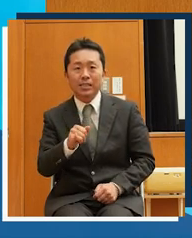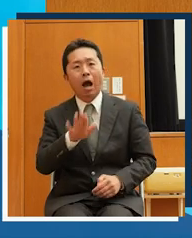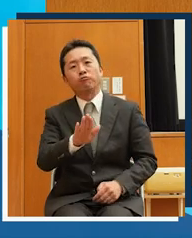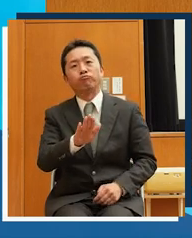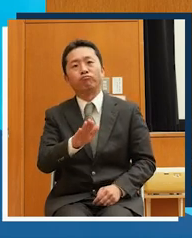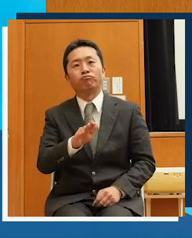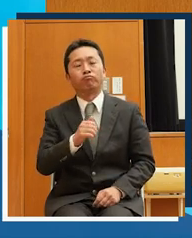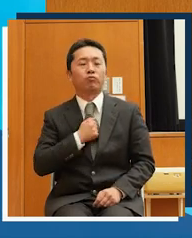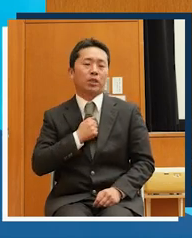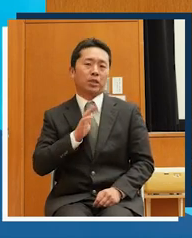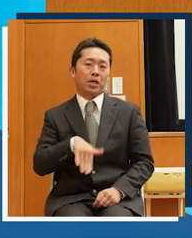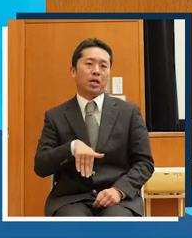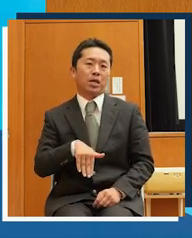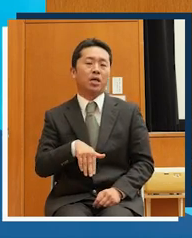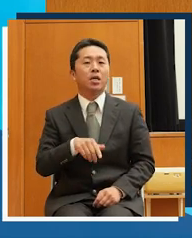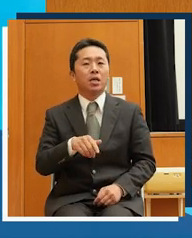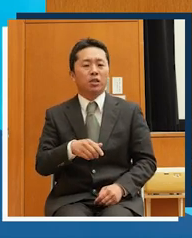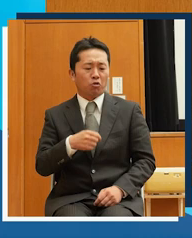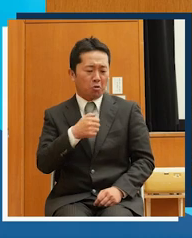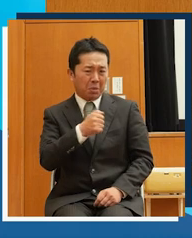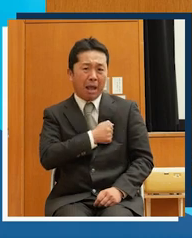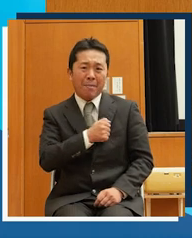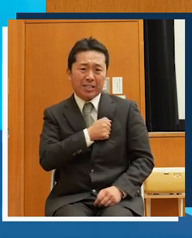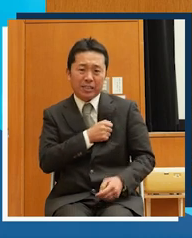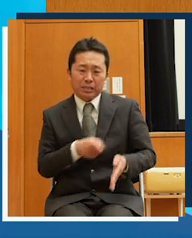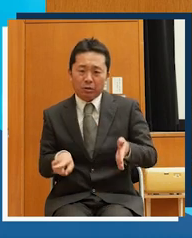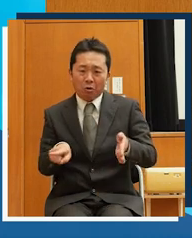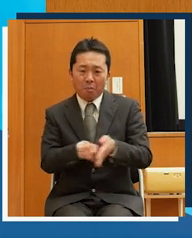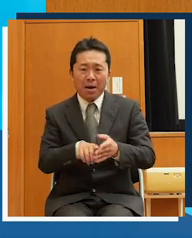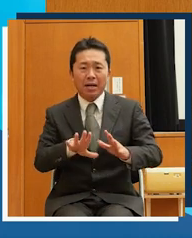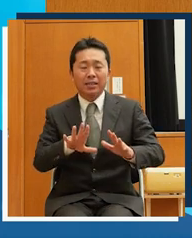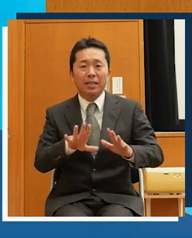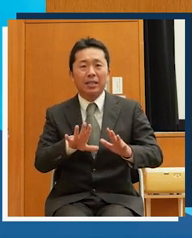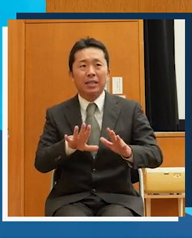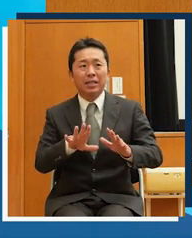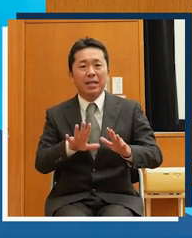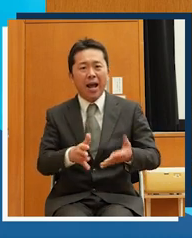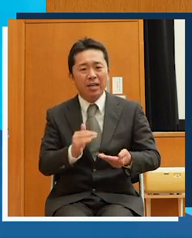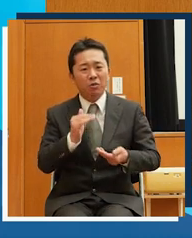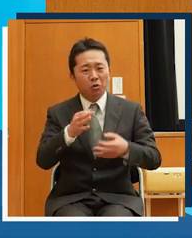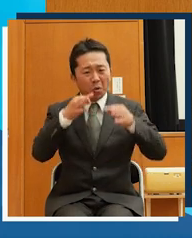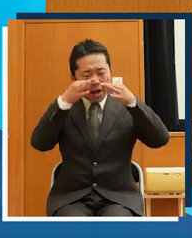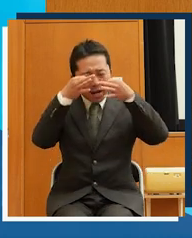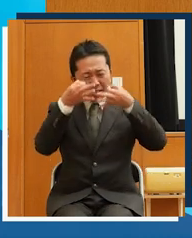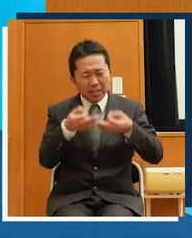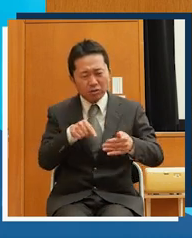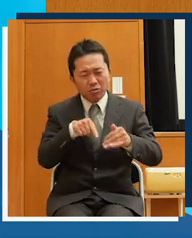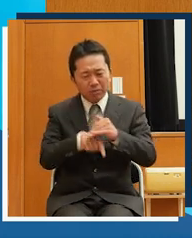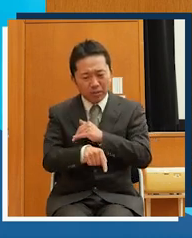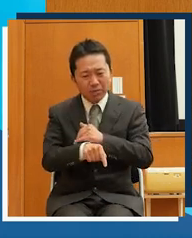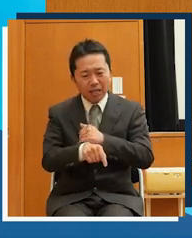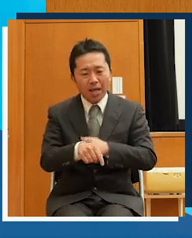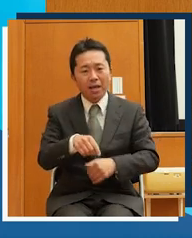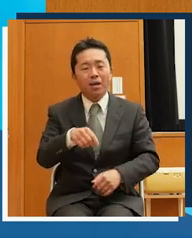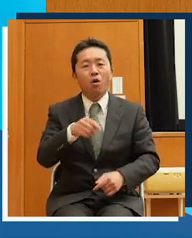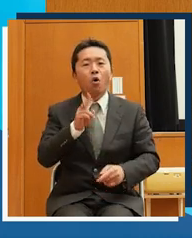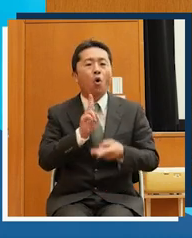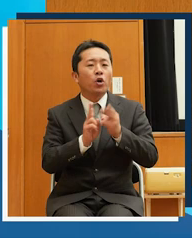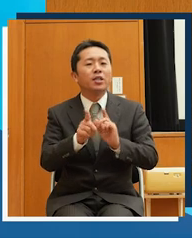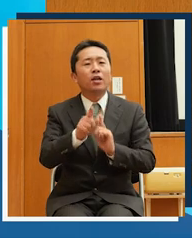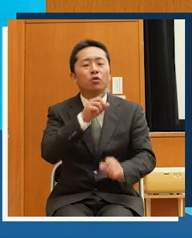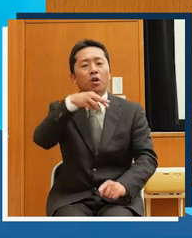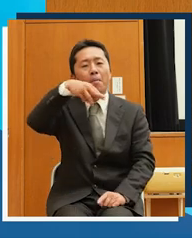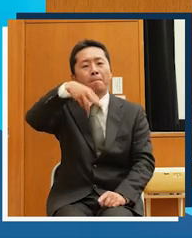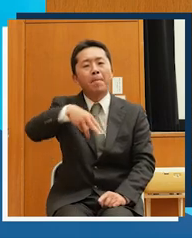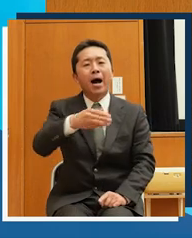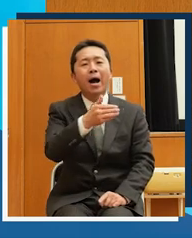そしてなかなかその魂が込められてないということをえ反省する意味でまい組みをしないといけないという魂